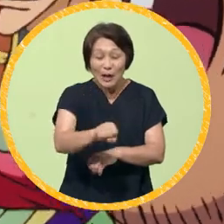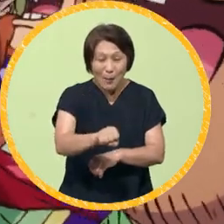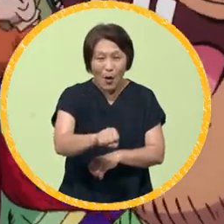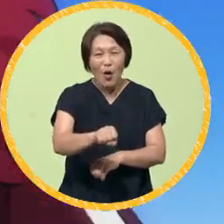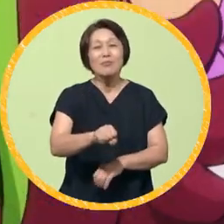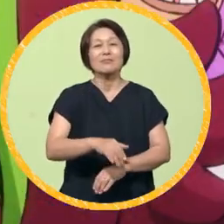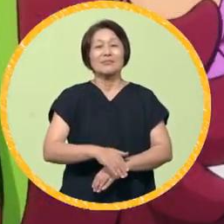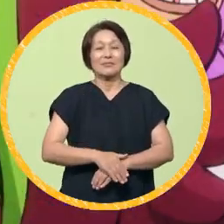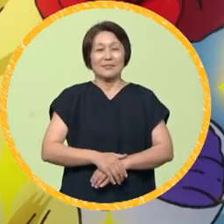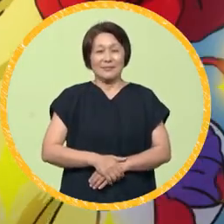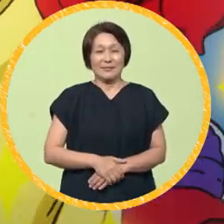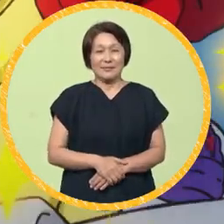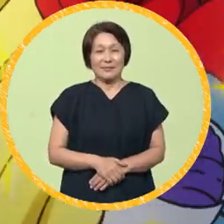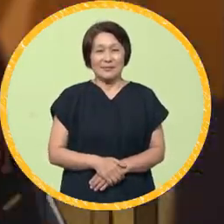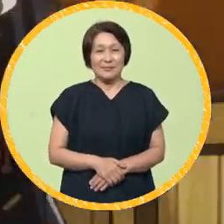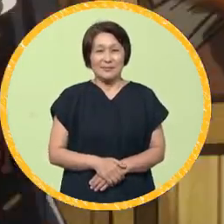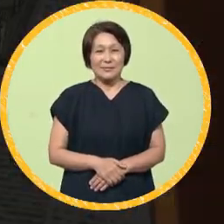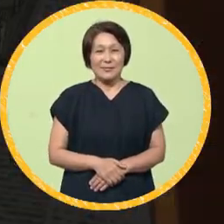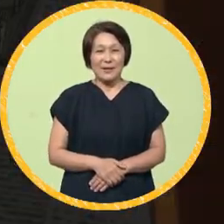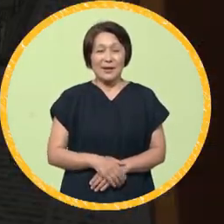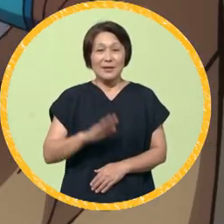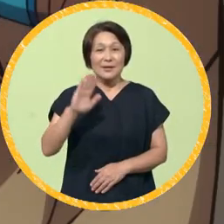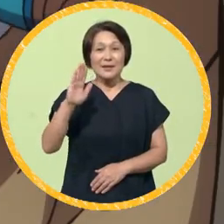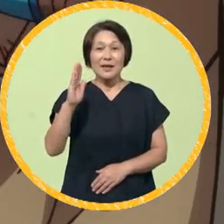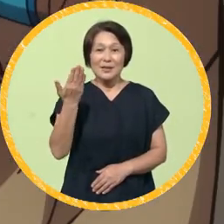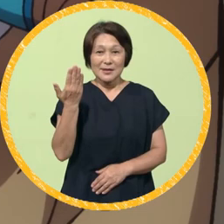か。 しかし